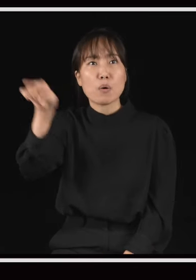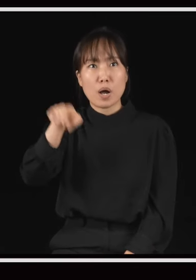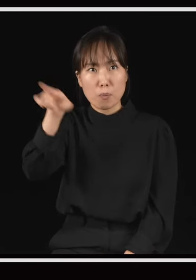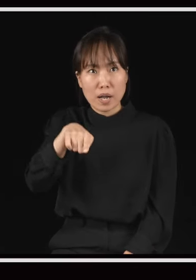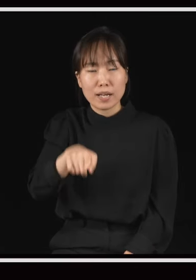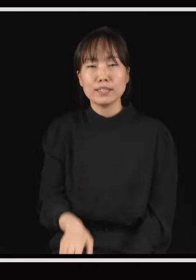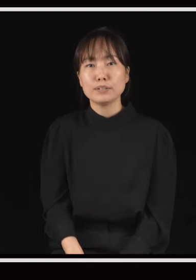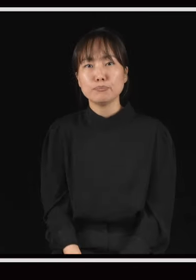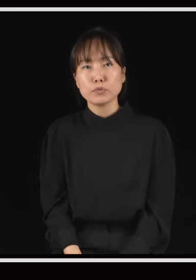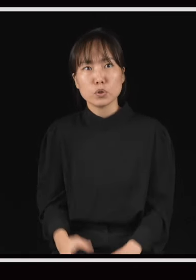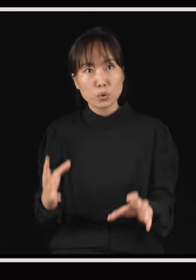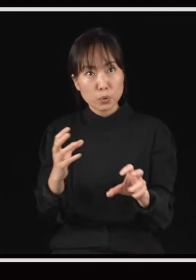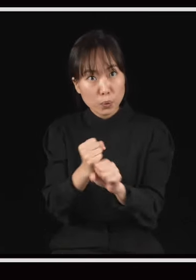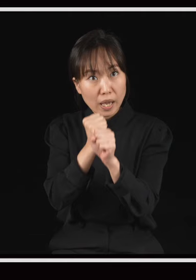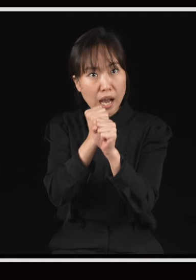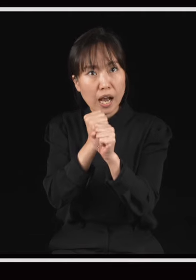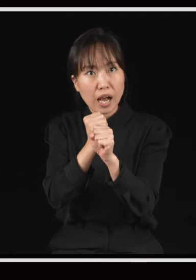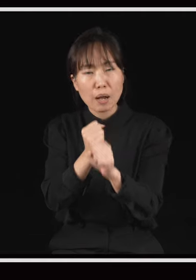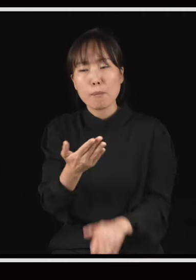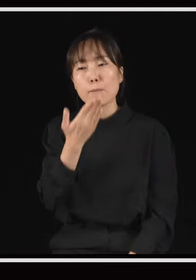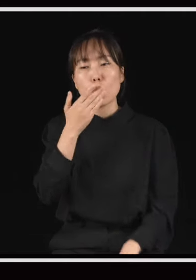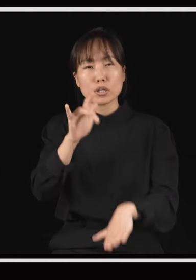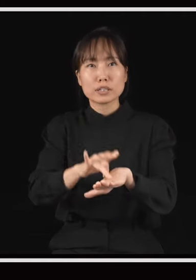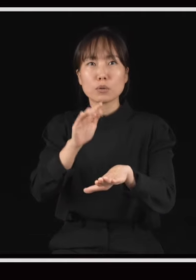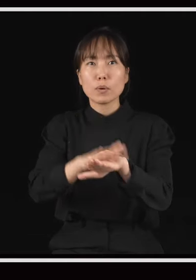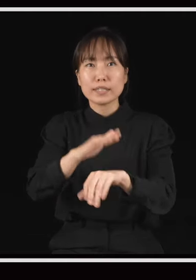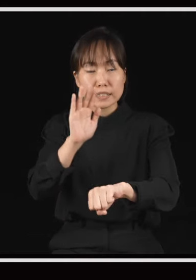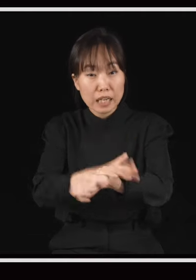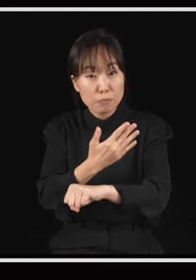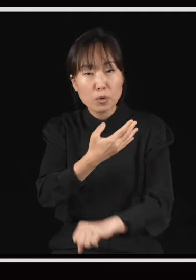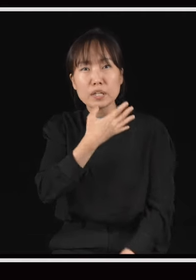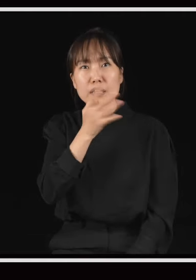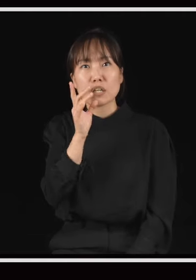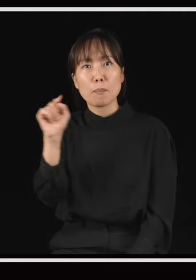하죠. 이렇게 되는 겁니다. 이게 가속노화 식사의 원리입니다.